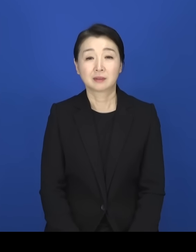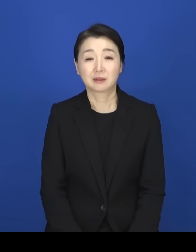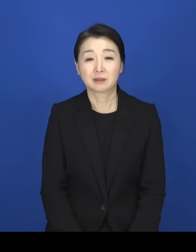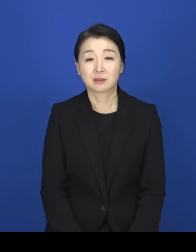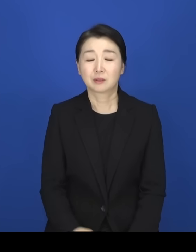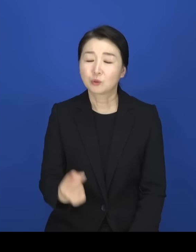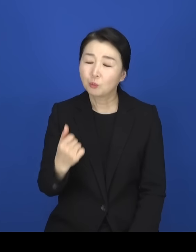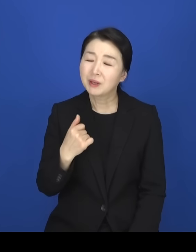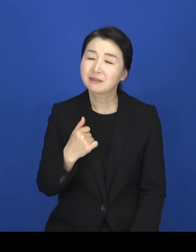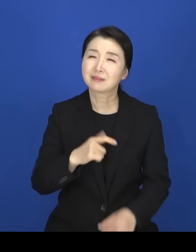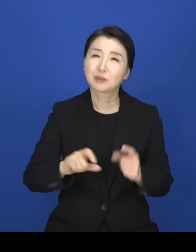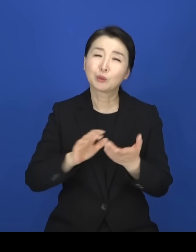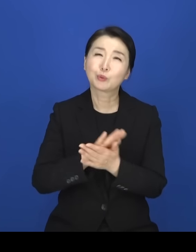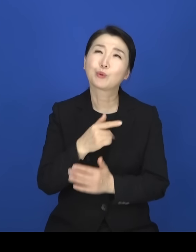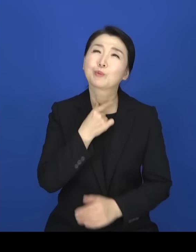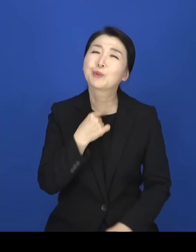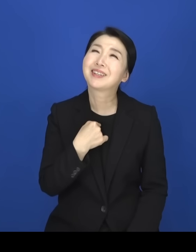좀만 더 놀겠습니다.